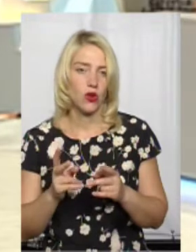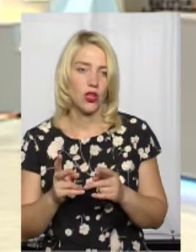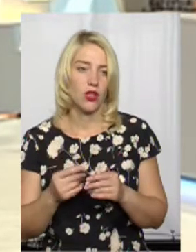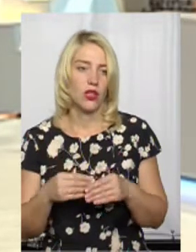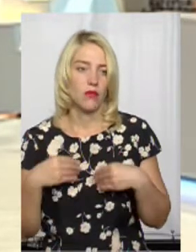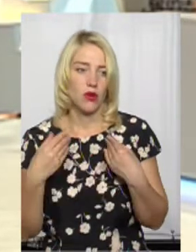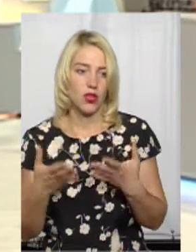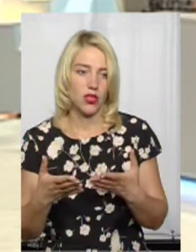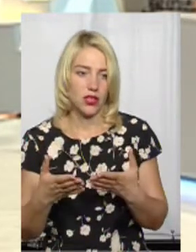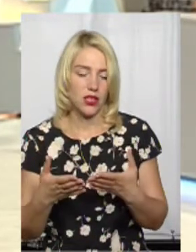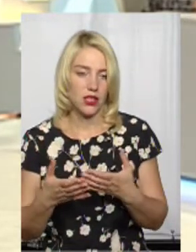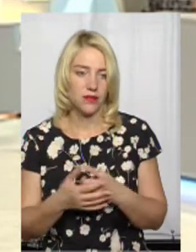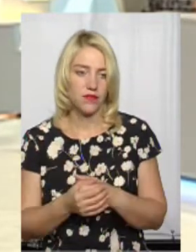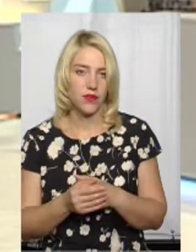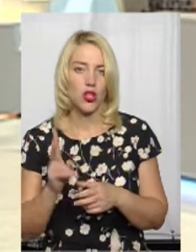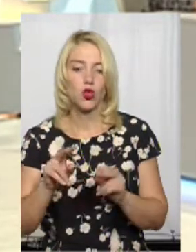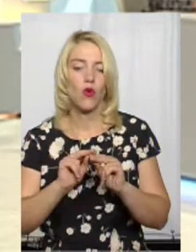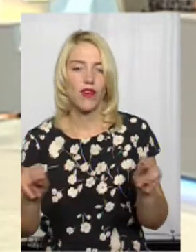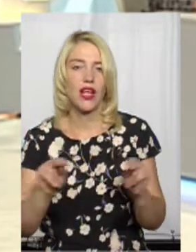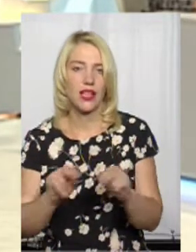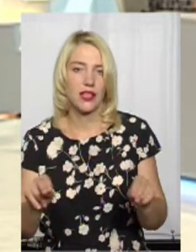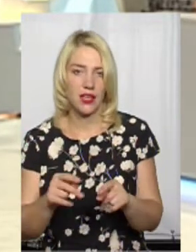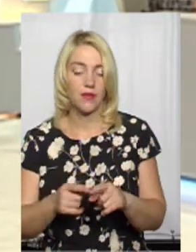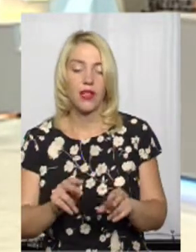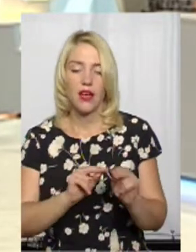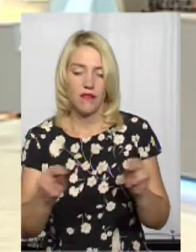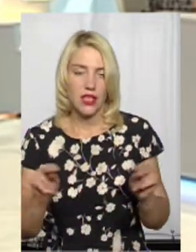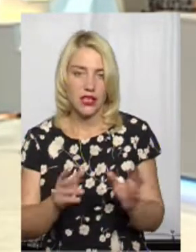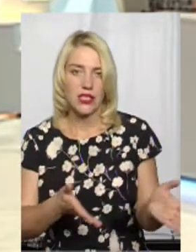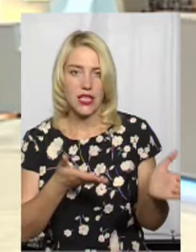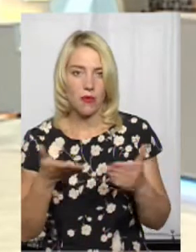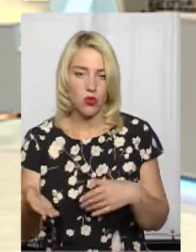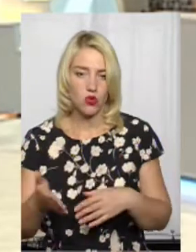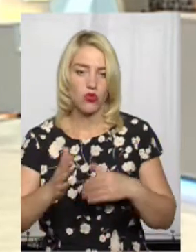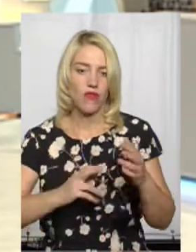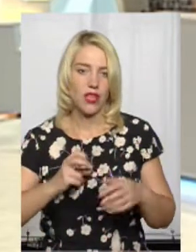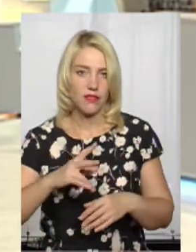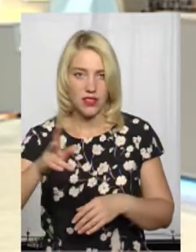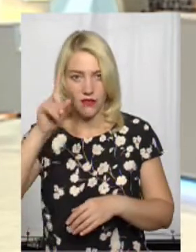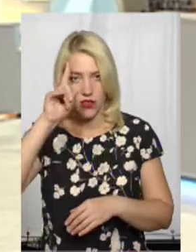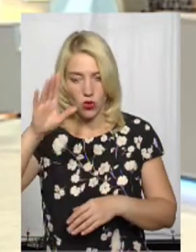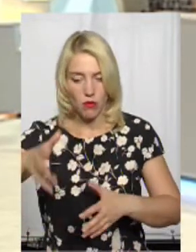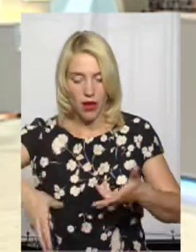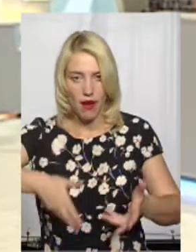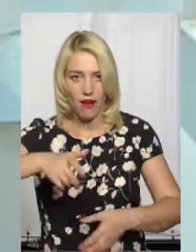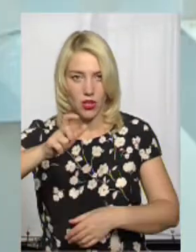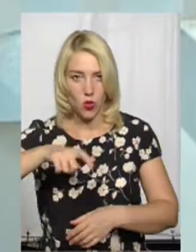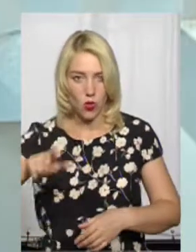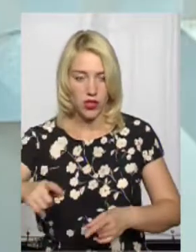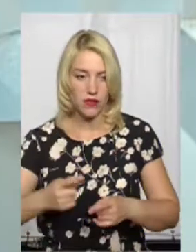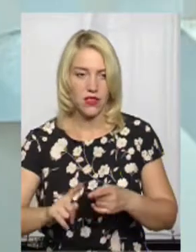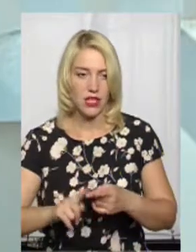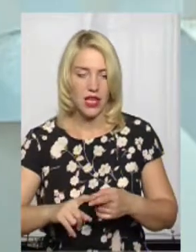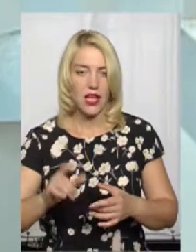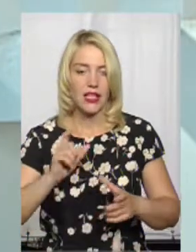викладає? Ну, викладати запрошують фахівців, відомих археологів. Я вже їх озвучував. Це